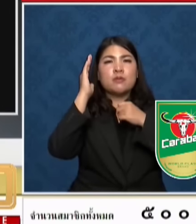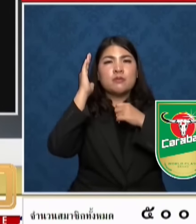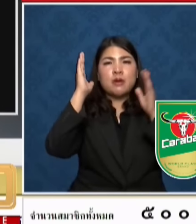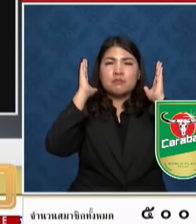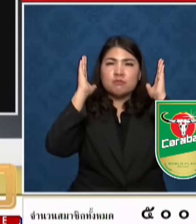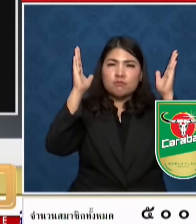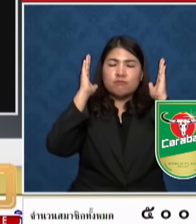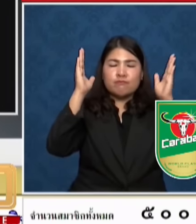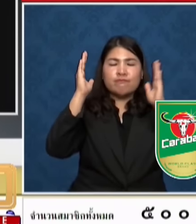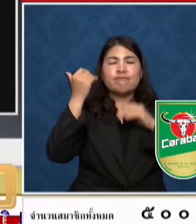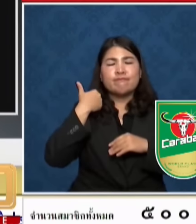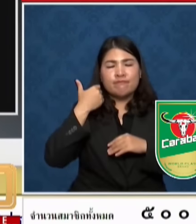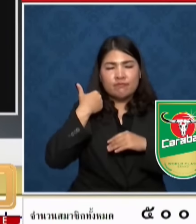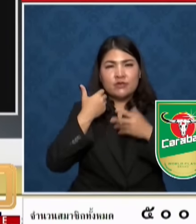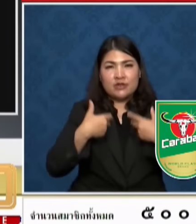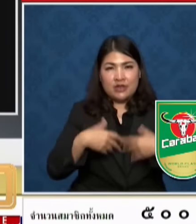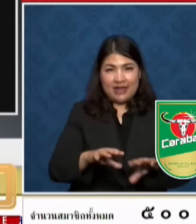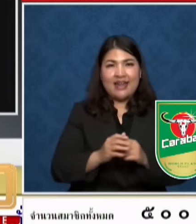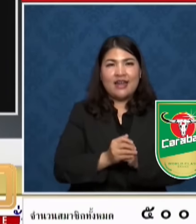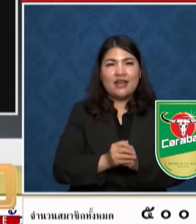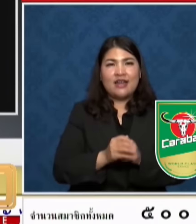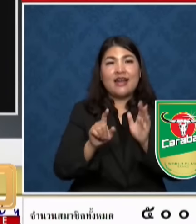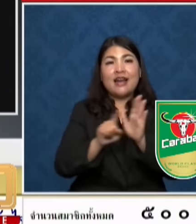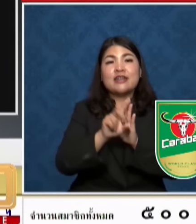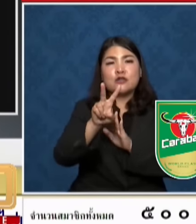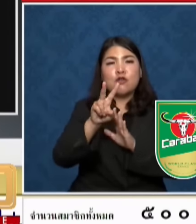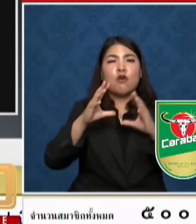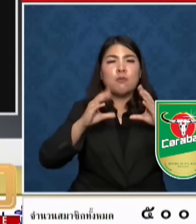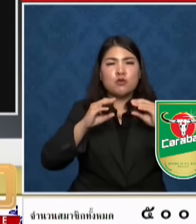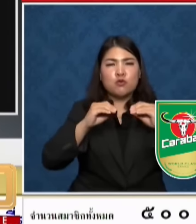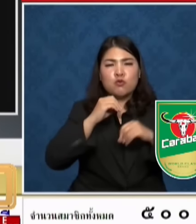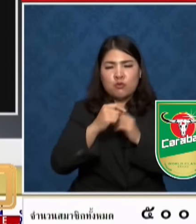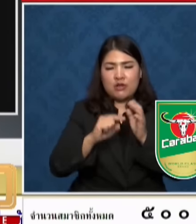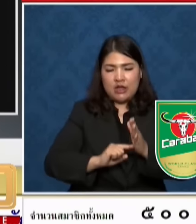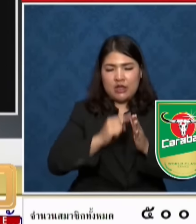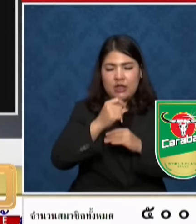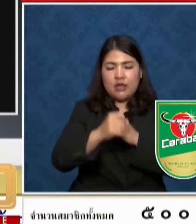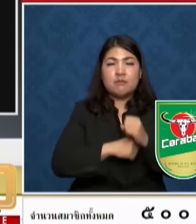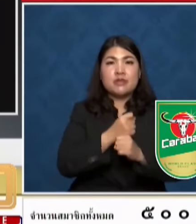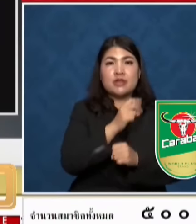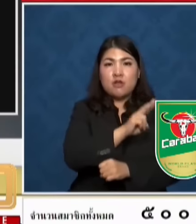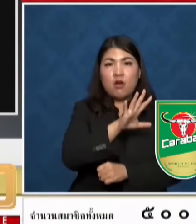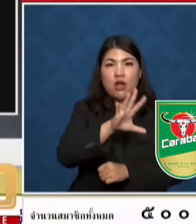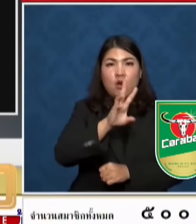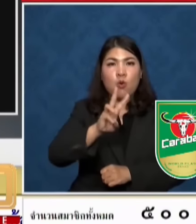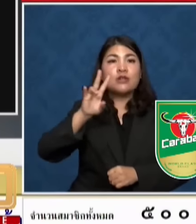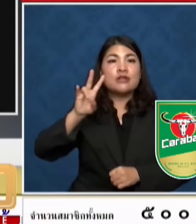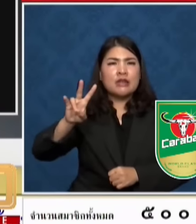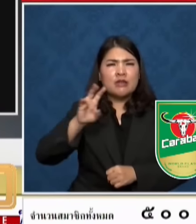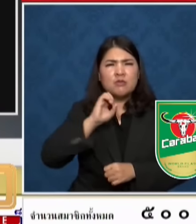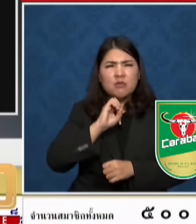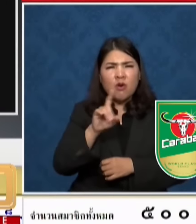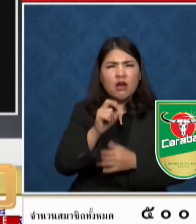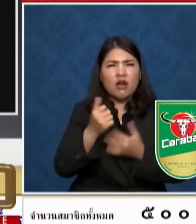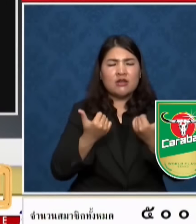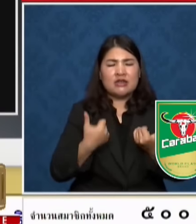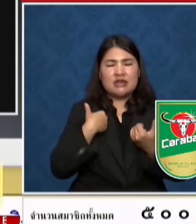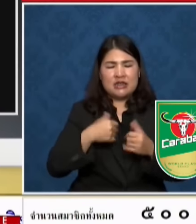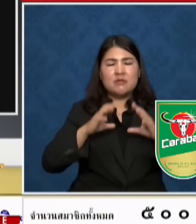คนพูดเยอะว่าประเด็นที่คุณเท่าพิภพเนี่ยตั้งประเด็นมาเนี่ยก็น่าสนใจ เรื่องการใช้งบ ก ็ตั้งเรื่องการใช้งบว่าเอ้งบ